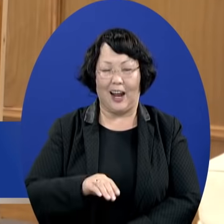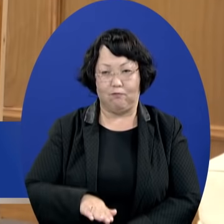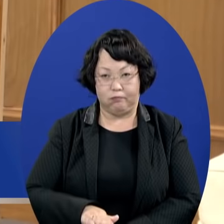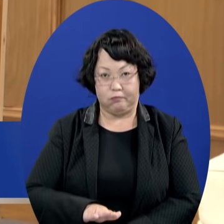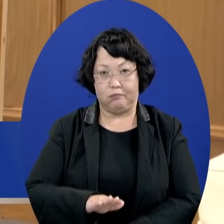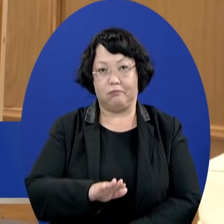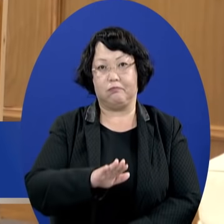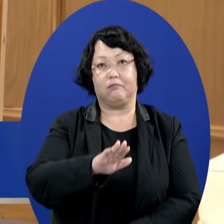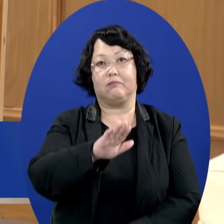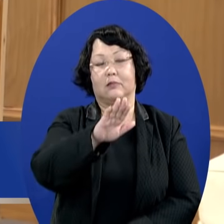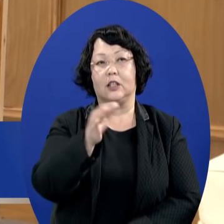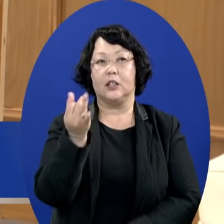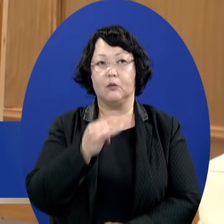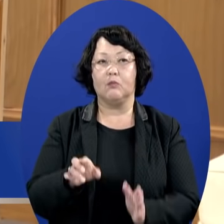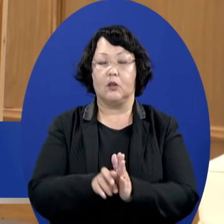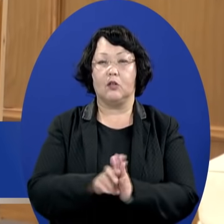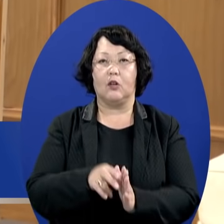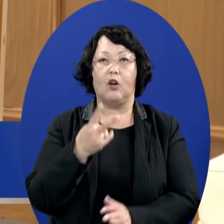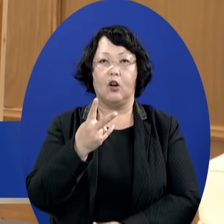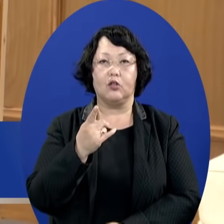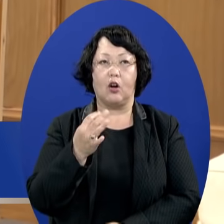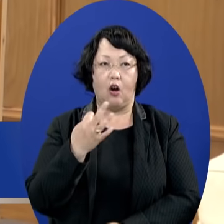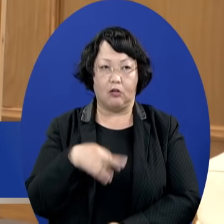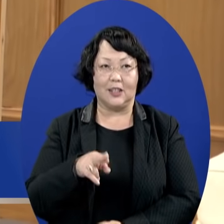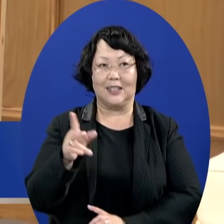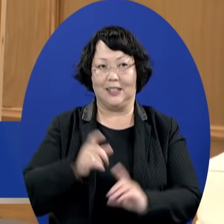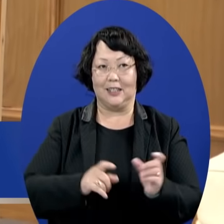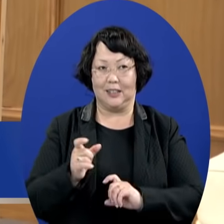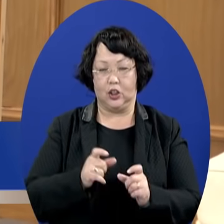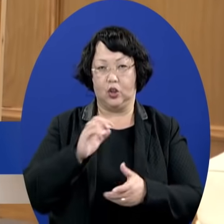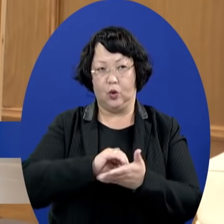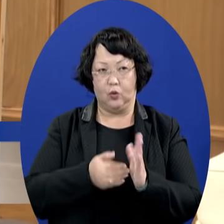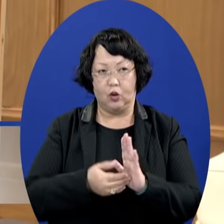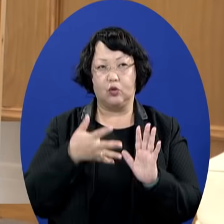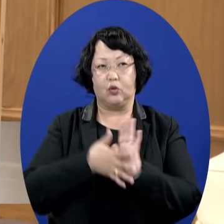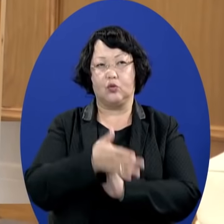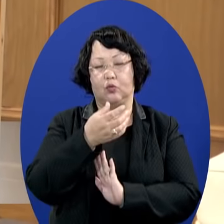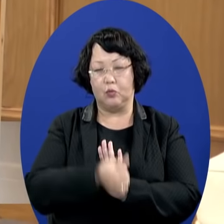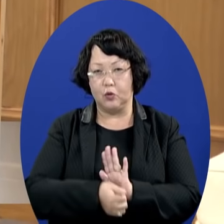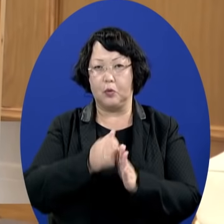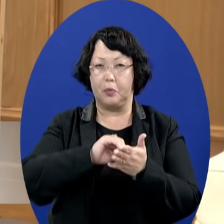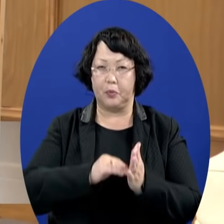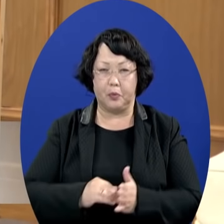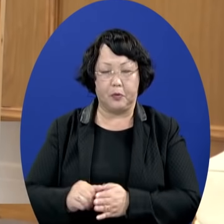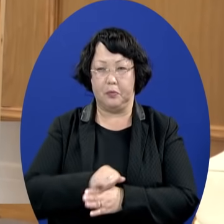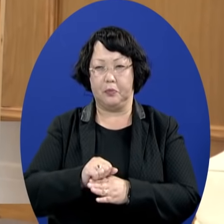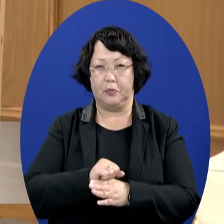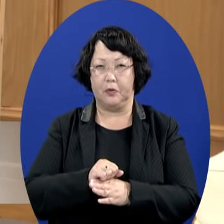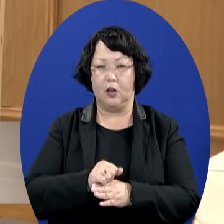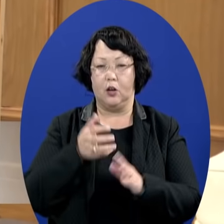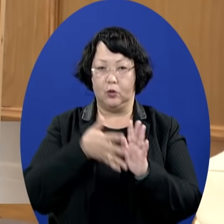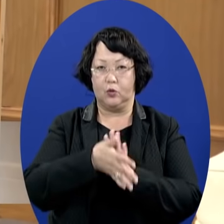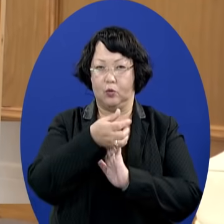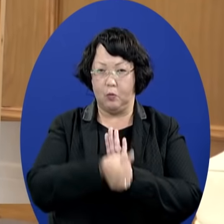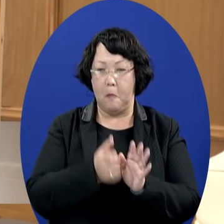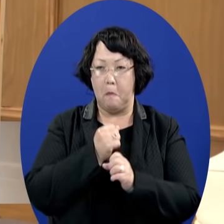өснө гэсэн. Ийм томьёолоор 21 онд бид эдийн засгийн хөтөлбөрийг хийж төсөв хийгээд энэ төсөвтөө явж байгаа. За тэгвэл ирэх